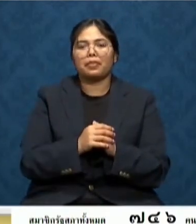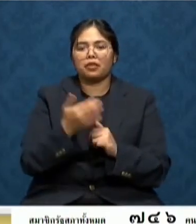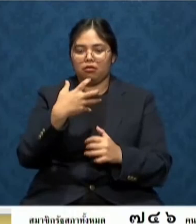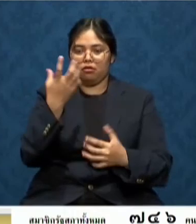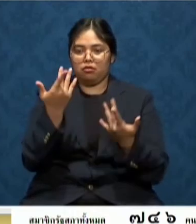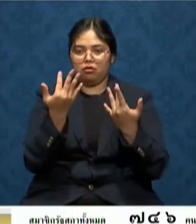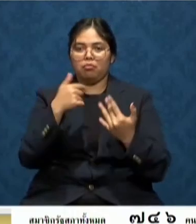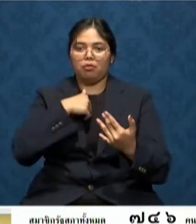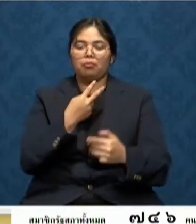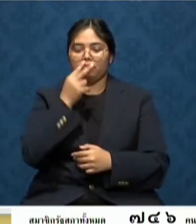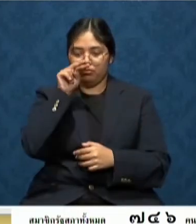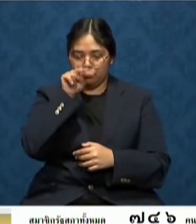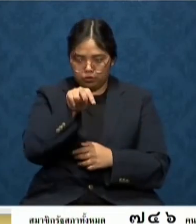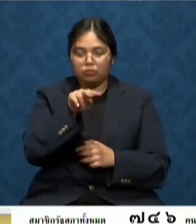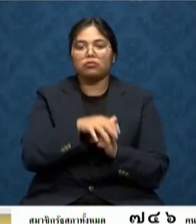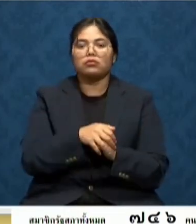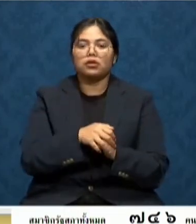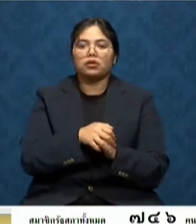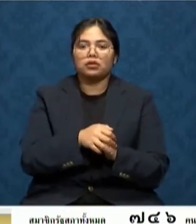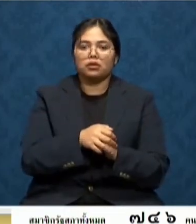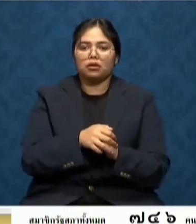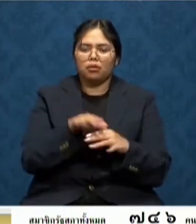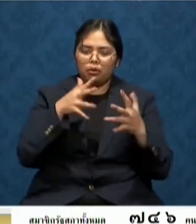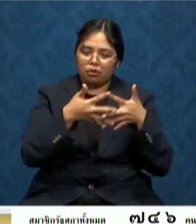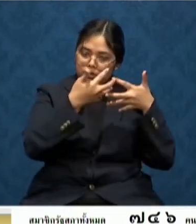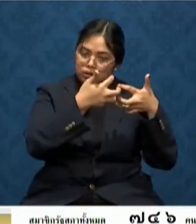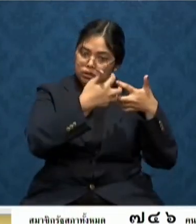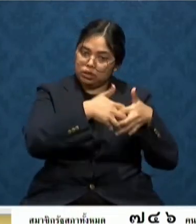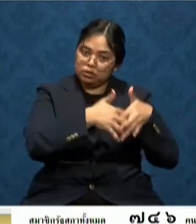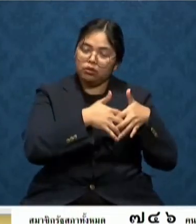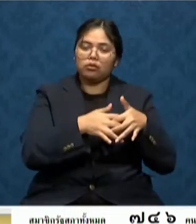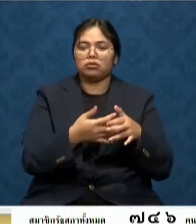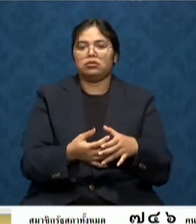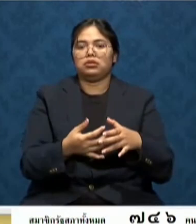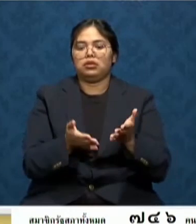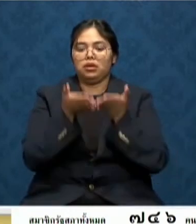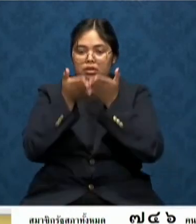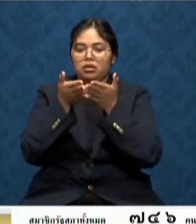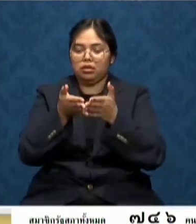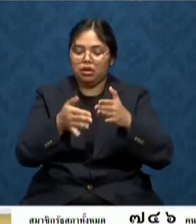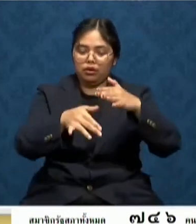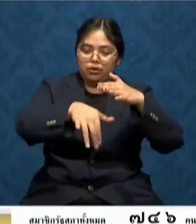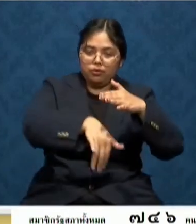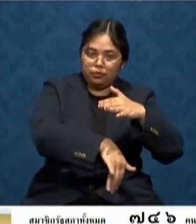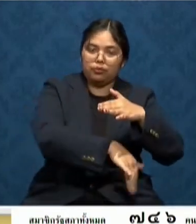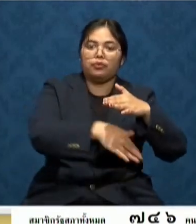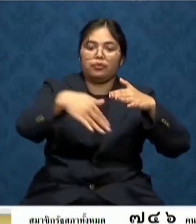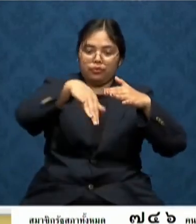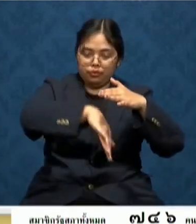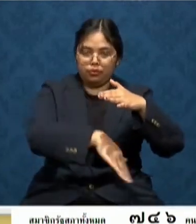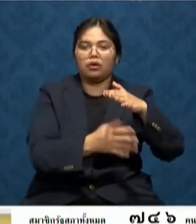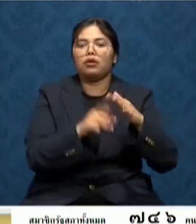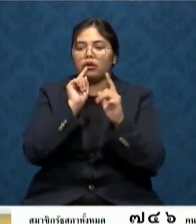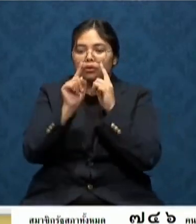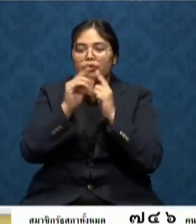มานคนี่สทายเมื่กี้เกี่วเครื่องยตขเรอนéticaก็ไดมกพดคุยกักับ Woodร